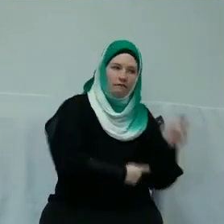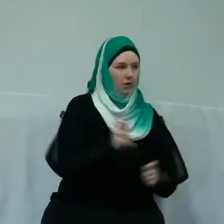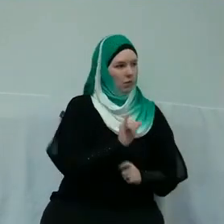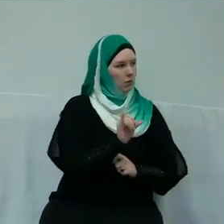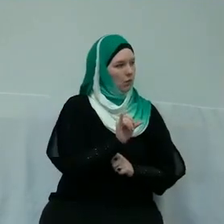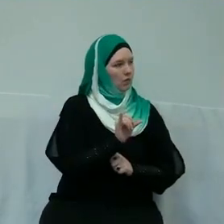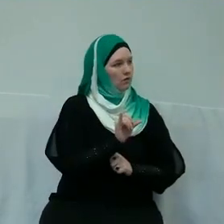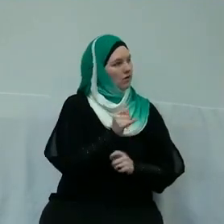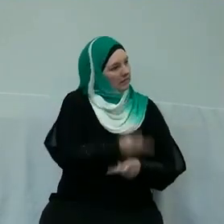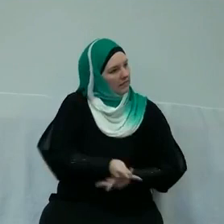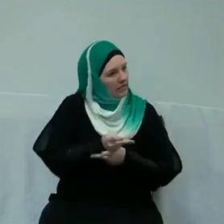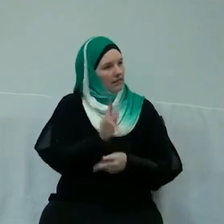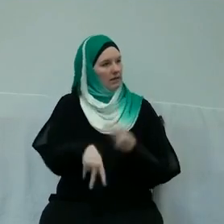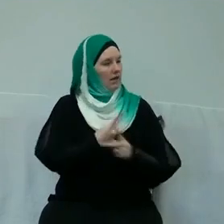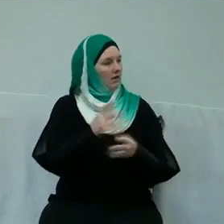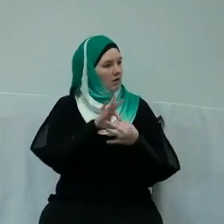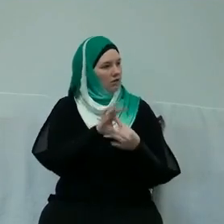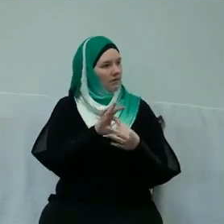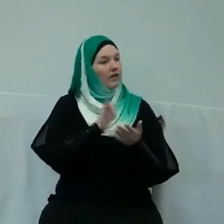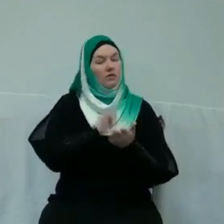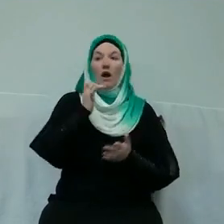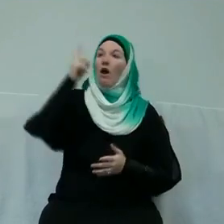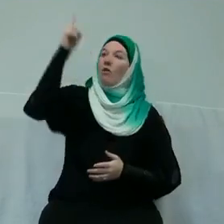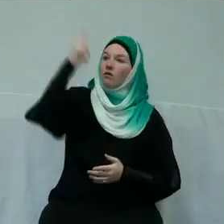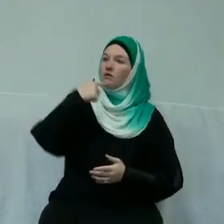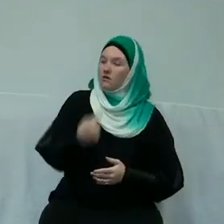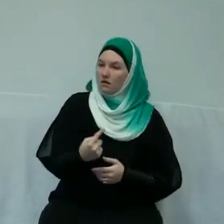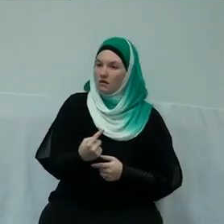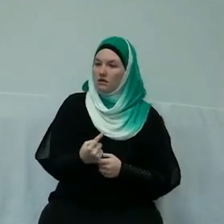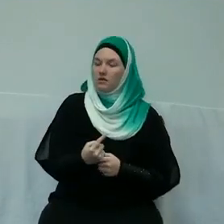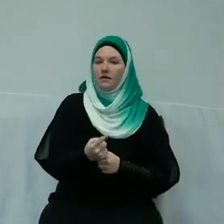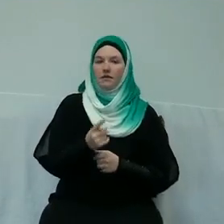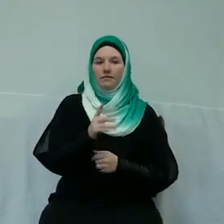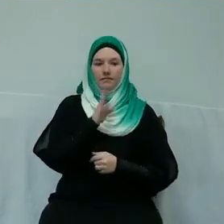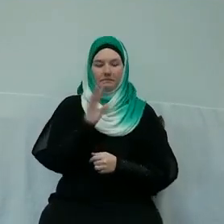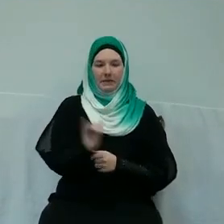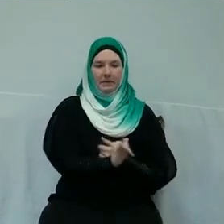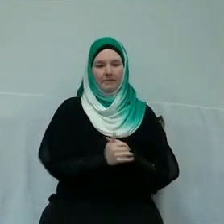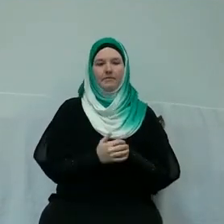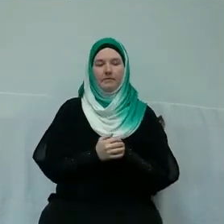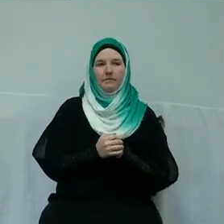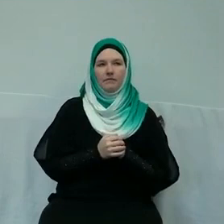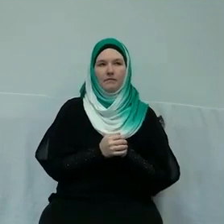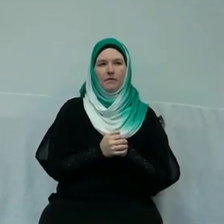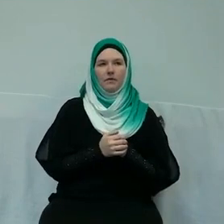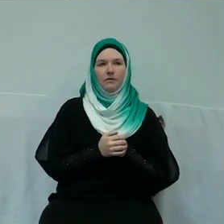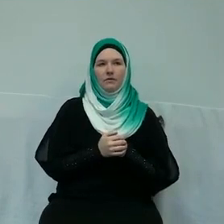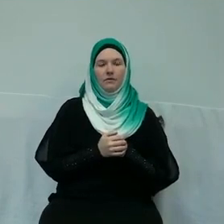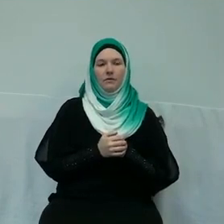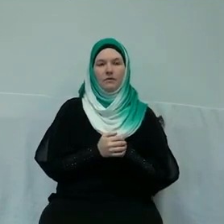nurturing those relationships. And that's why Allah subhanahu wa ta'ala says, وَقُولُوا لِلنَّاسِ